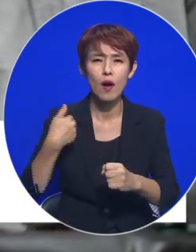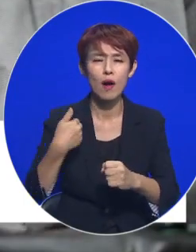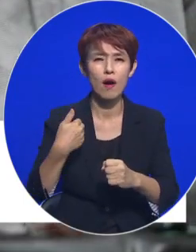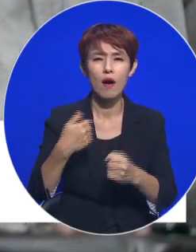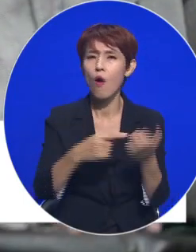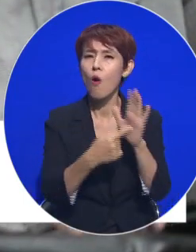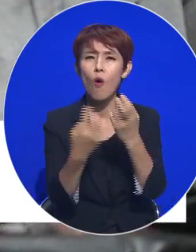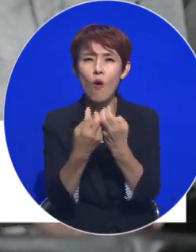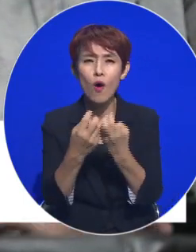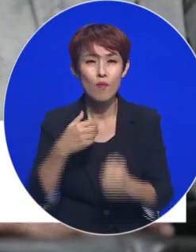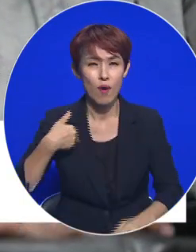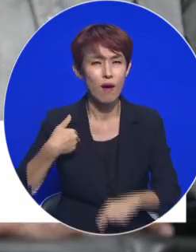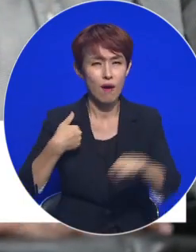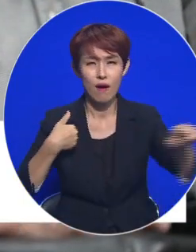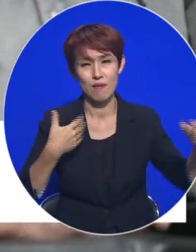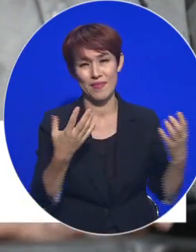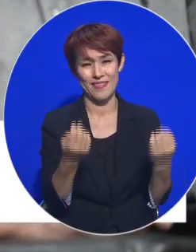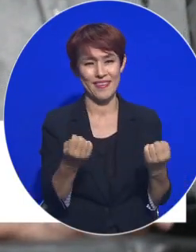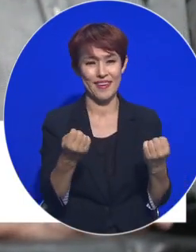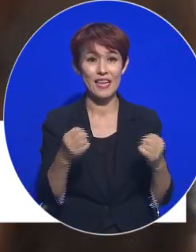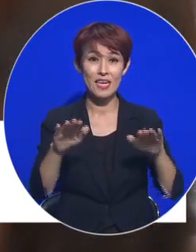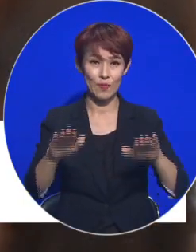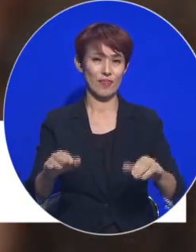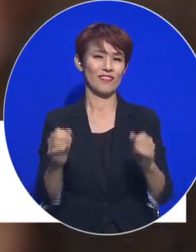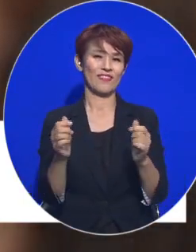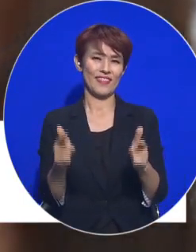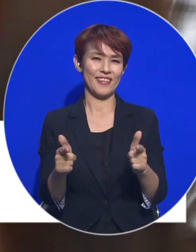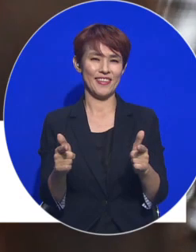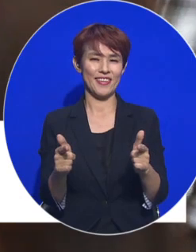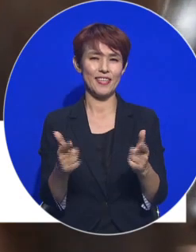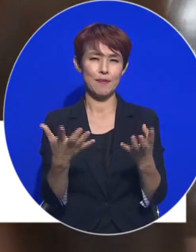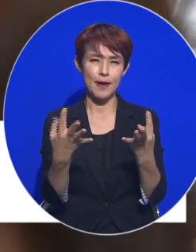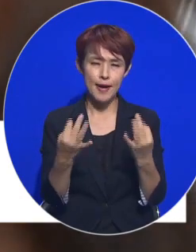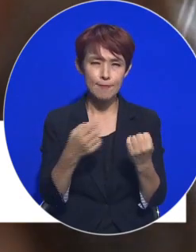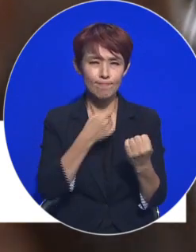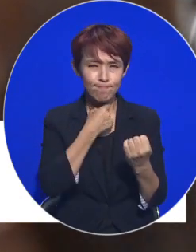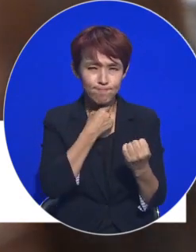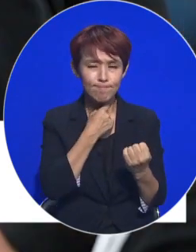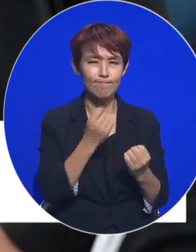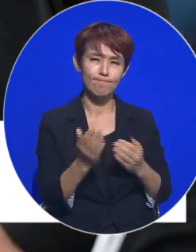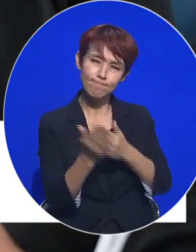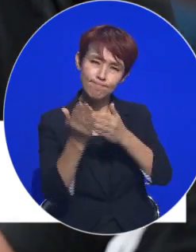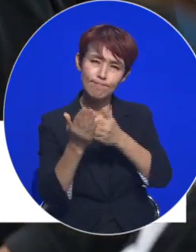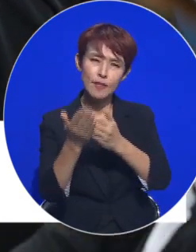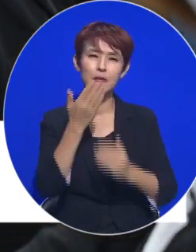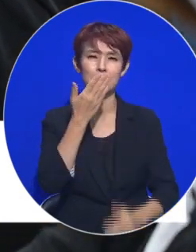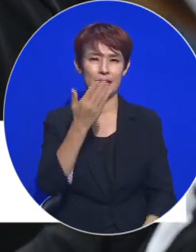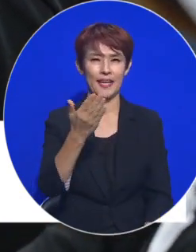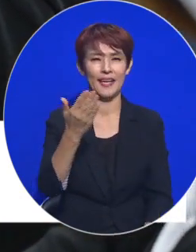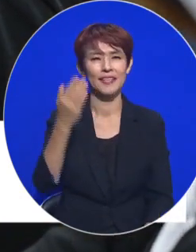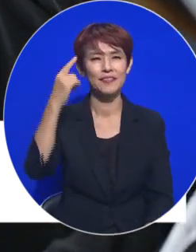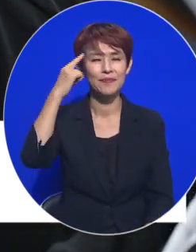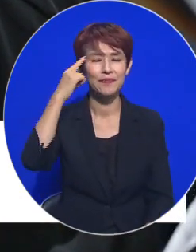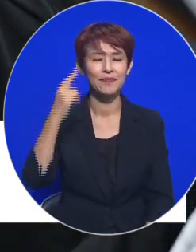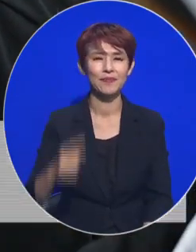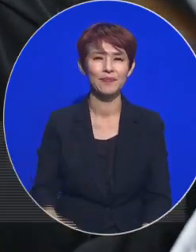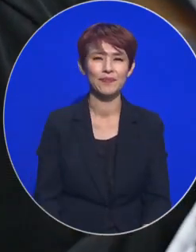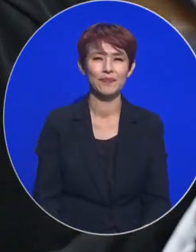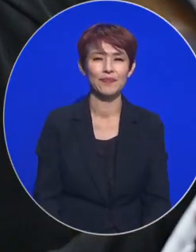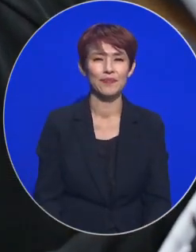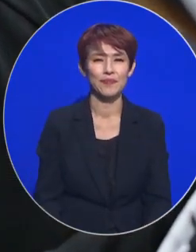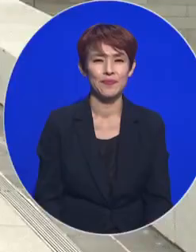될지 모르는 사람들이 많았었는데 이번 계기를 통해서 더 많은 목소리를, 다양한 의견을 낼 수 있지 않을까라는 생각을